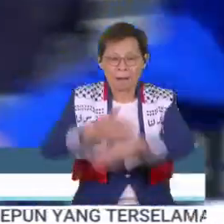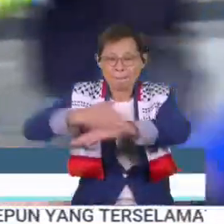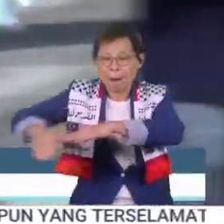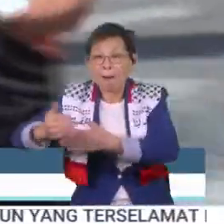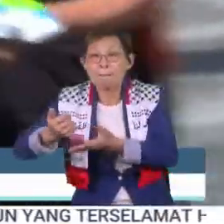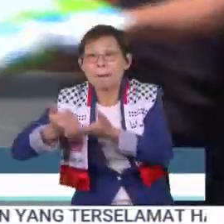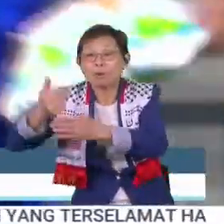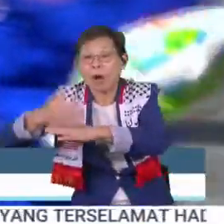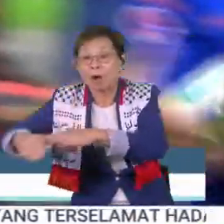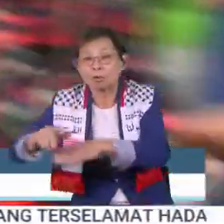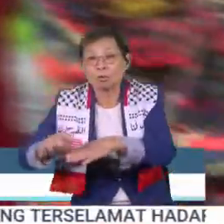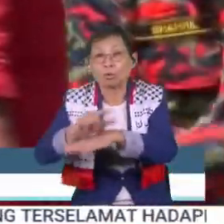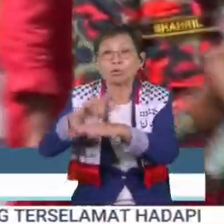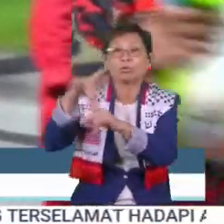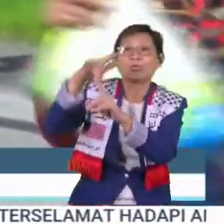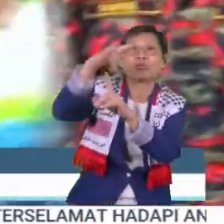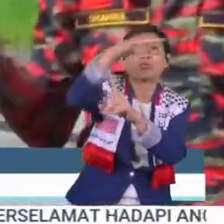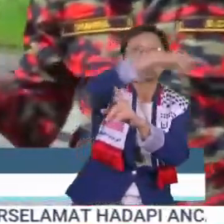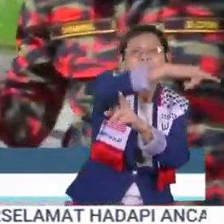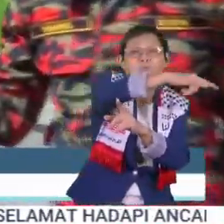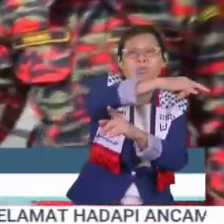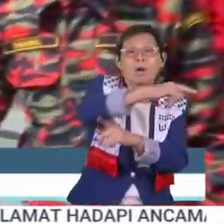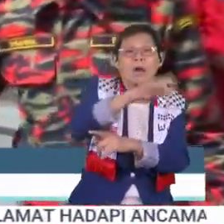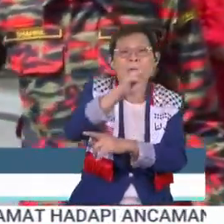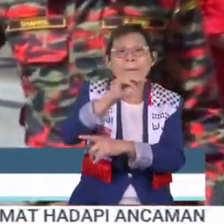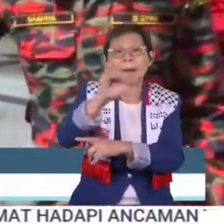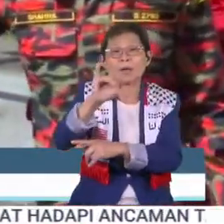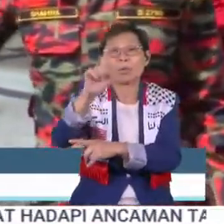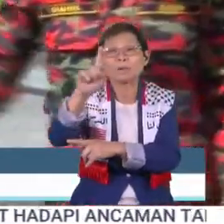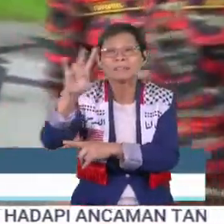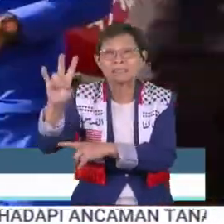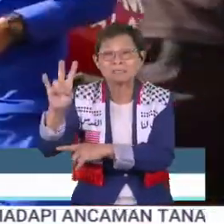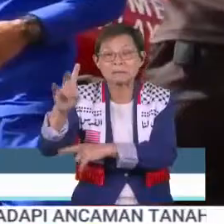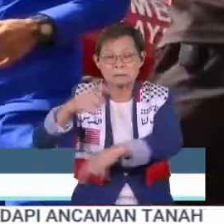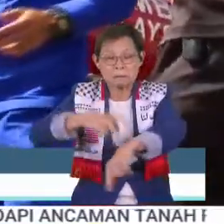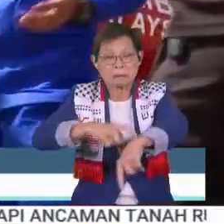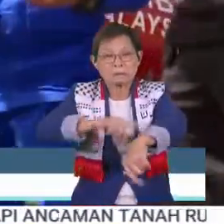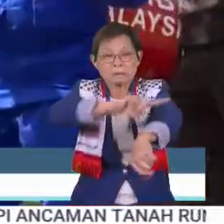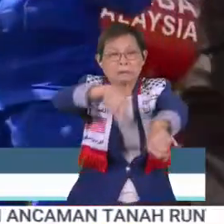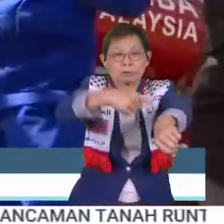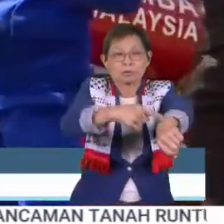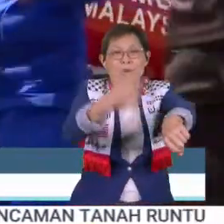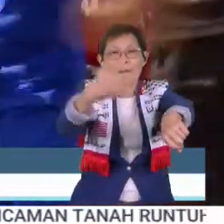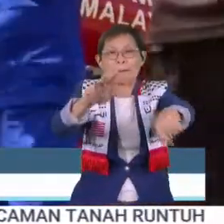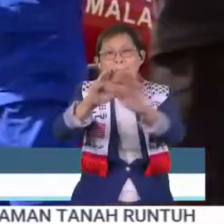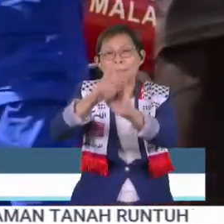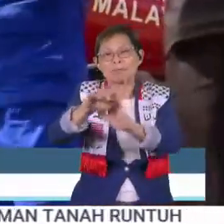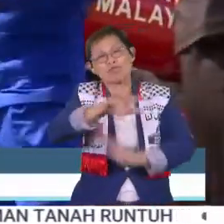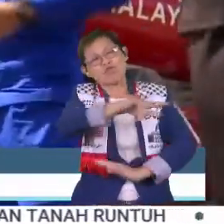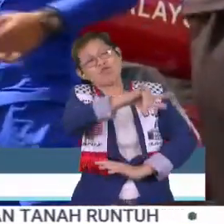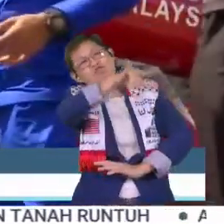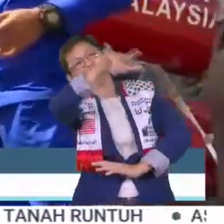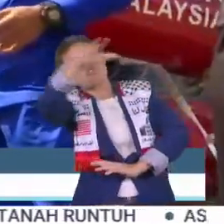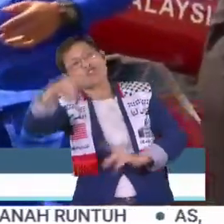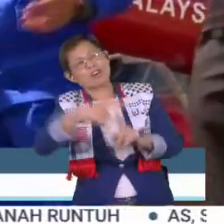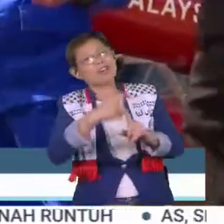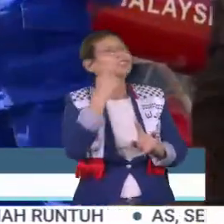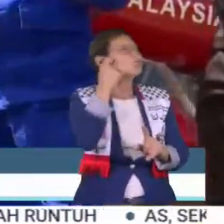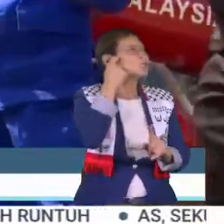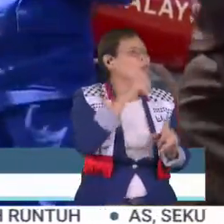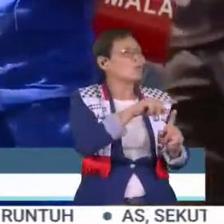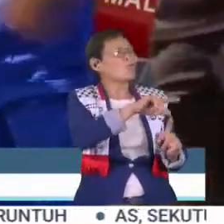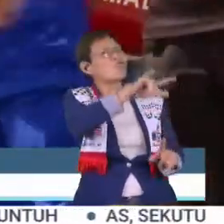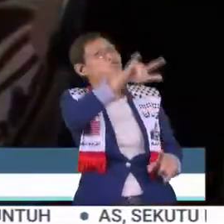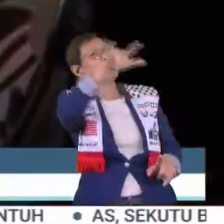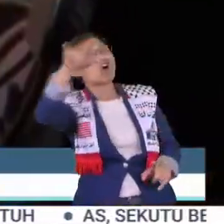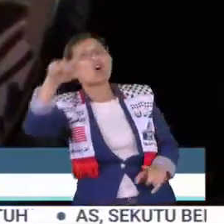Penghantaran bantuan menggunakan pesawat kategori berat MI-17 mengambil masa 1 jam 15 minit perjalanan dari Subang ke Gua